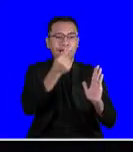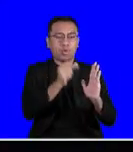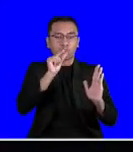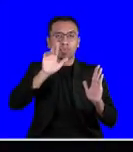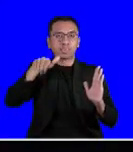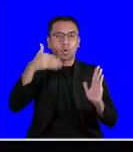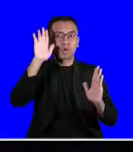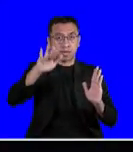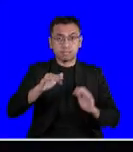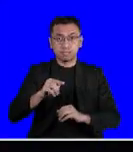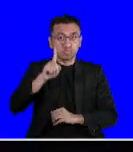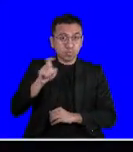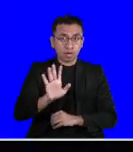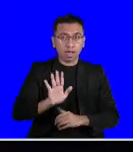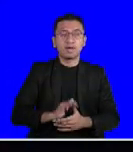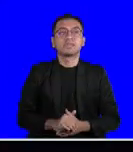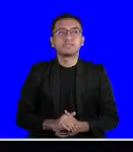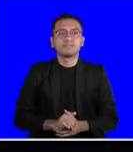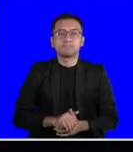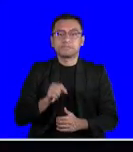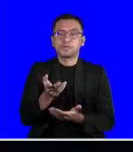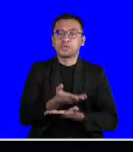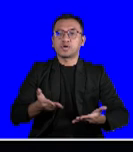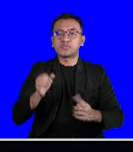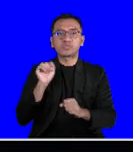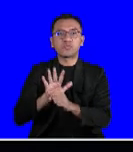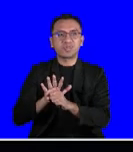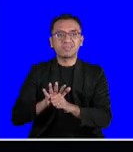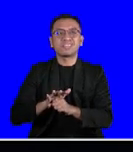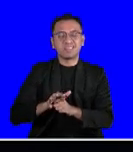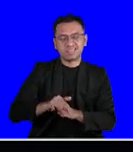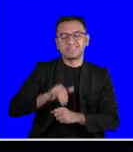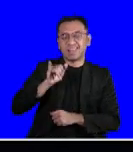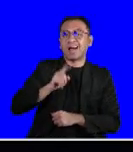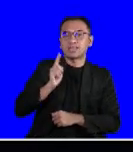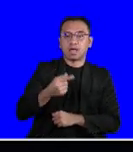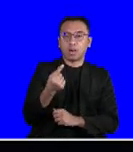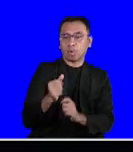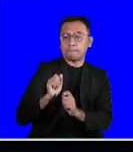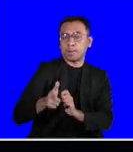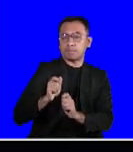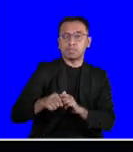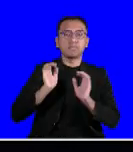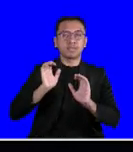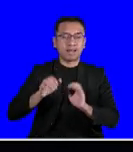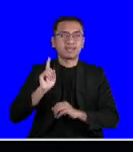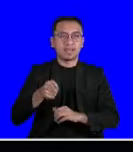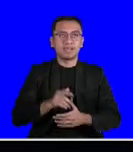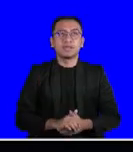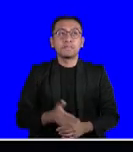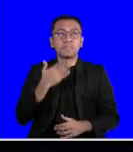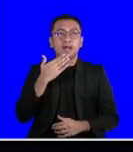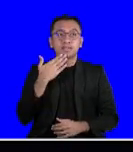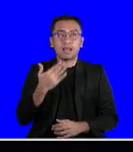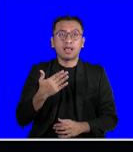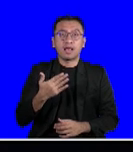Semasa pandemi, memang ada beberapa pengeluaran rumah tangga yang naik. Pada umumnya yang naik adalah